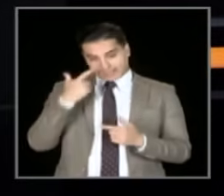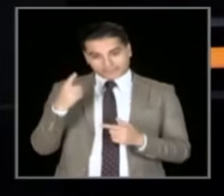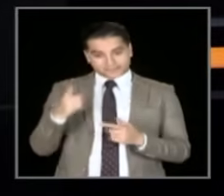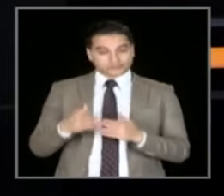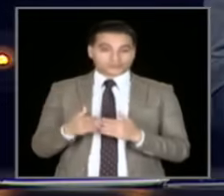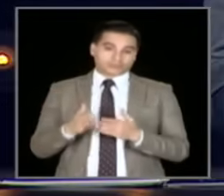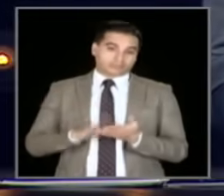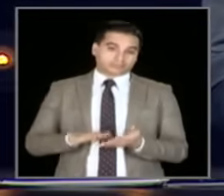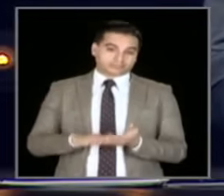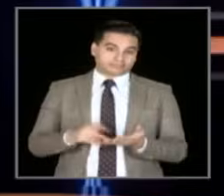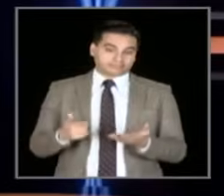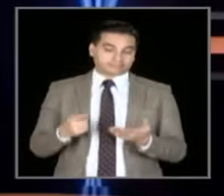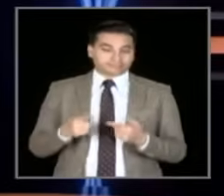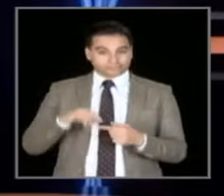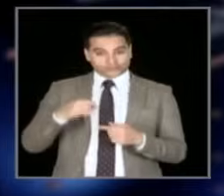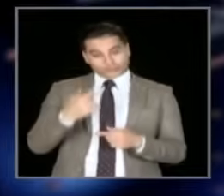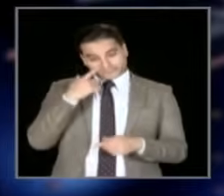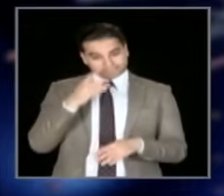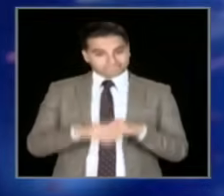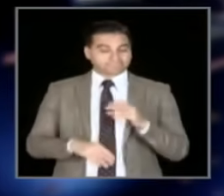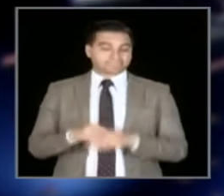بالكو حان معاد الجوكر.